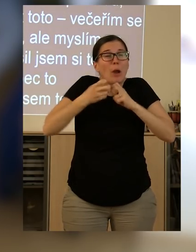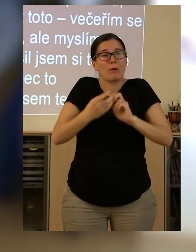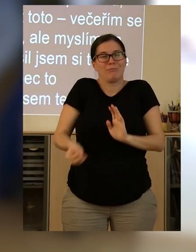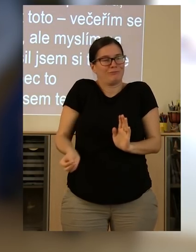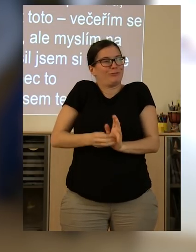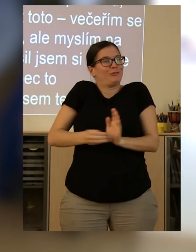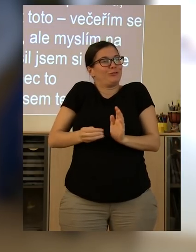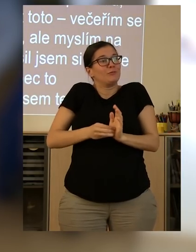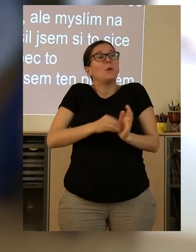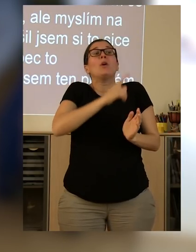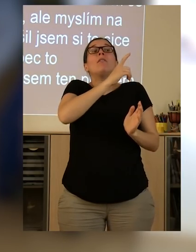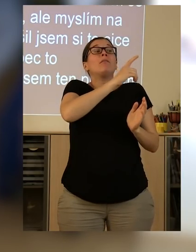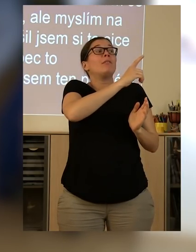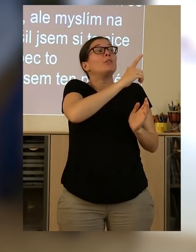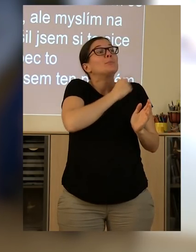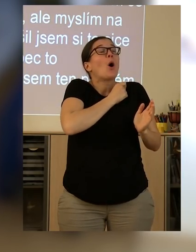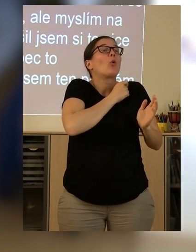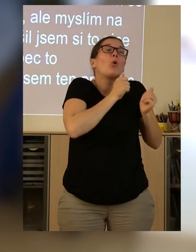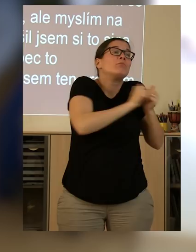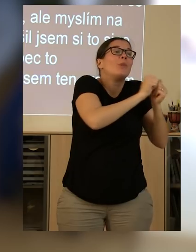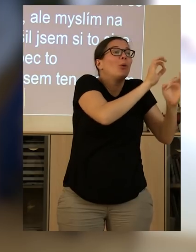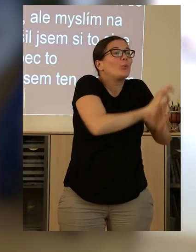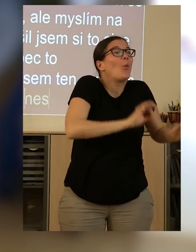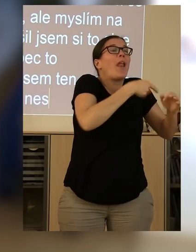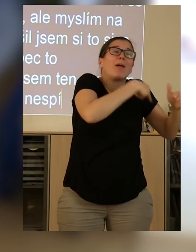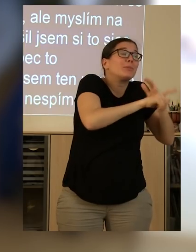nespím, ale možná je to horší.